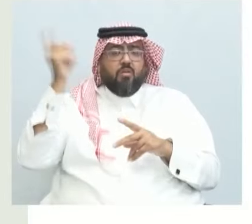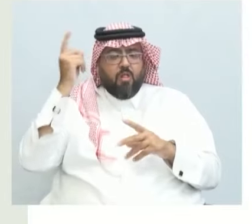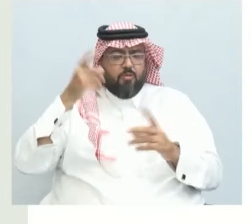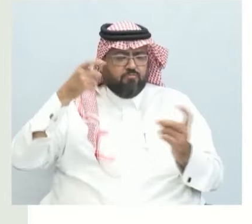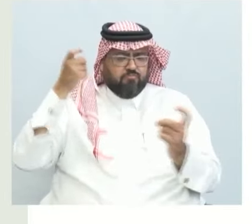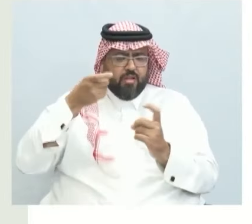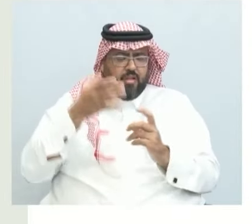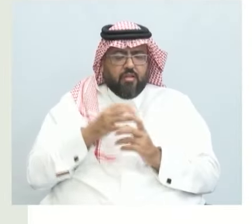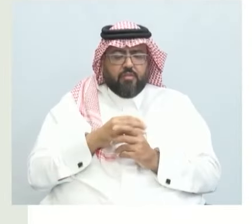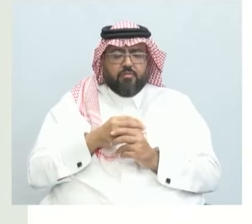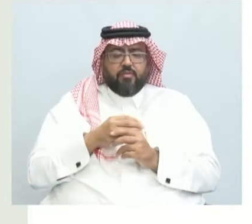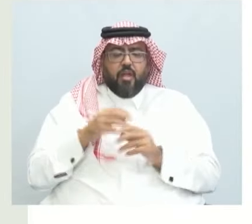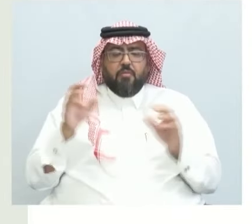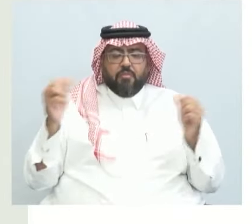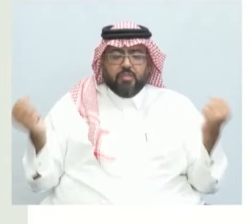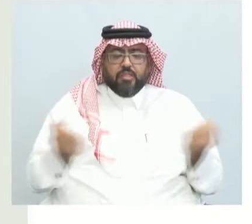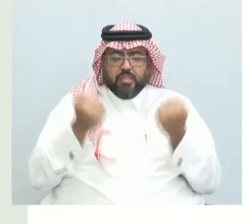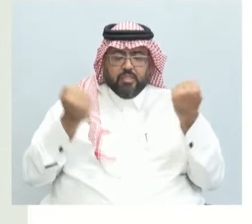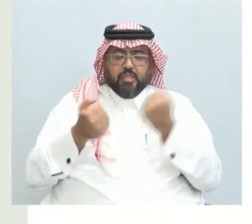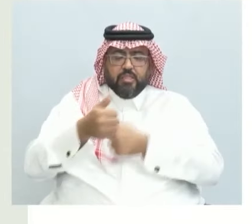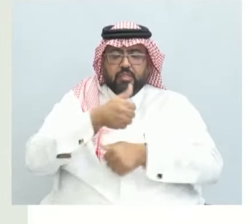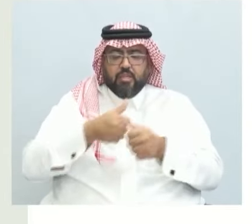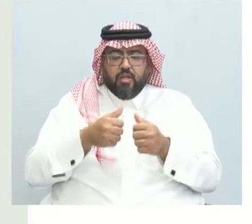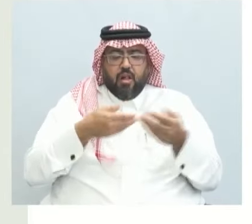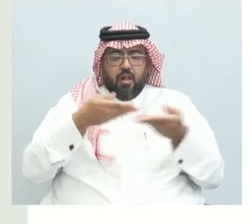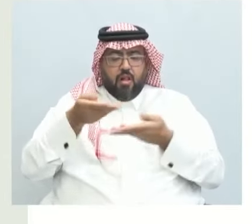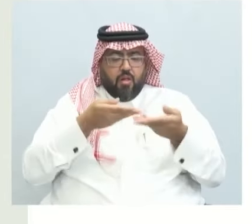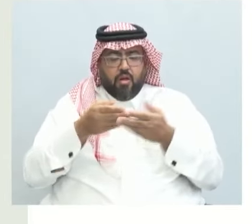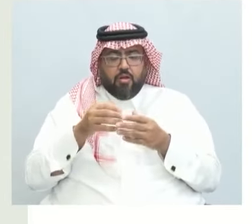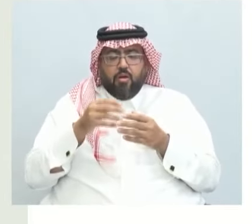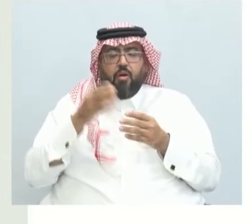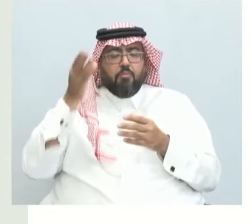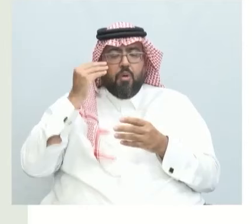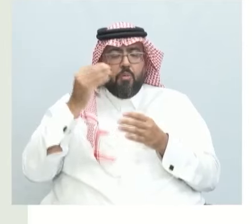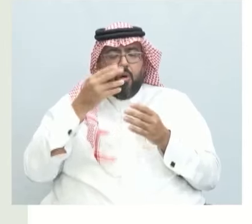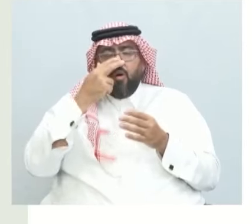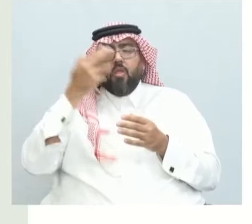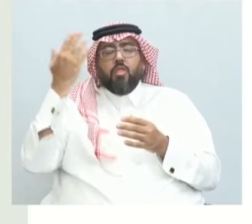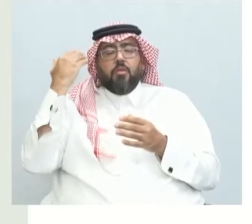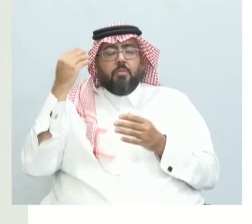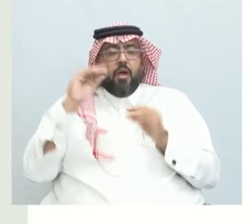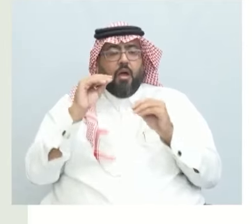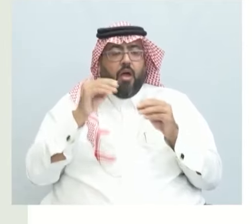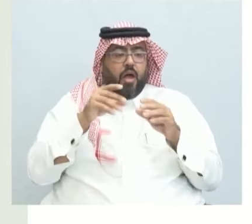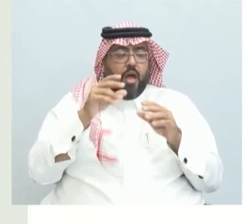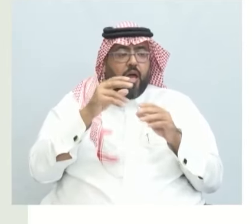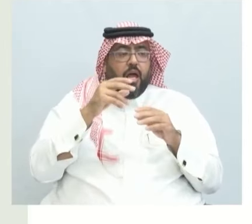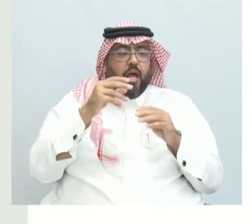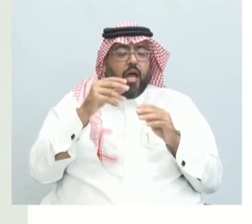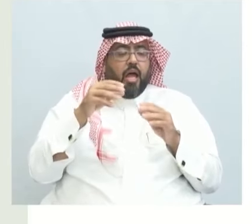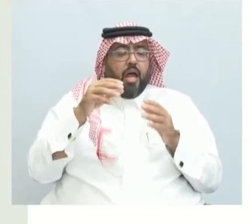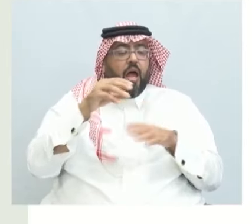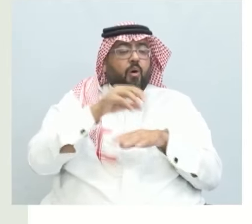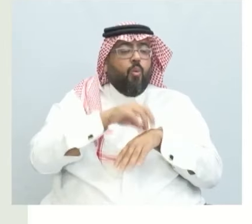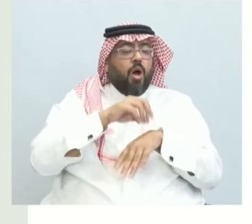الطيش هنا بعض نشاطات التعلم هنا حوار صفي ما معلوماتك السابقه او معلومات حول عن العصر الجاهلي